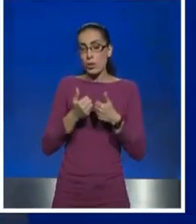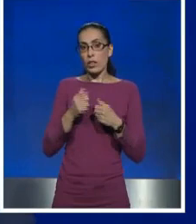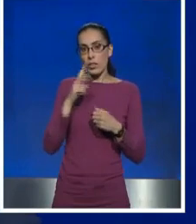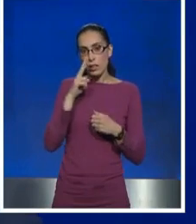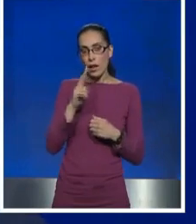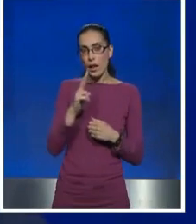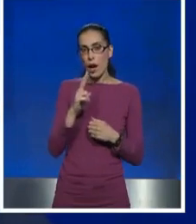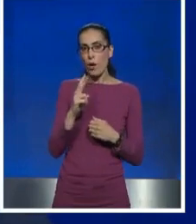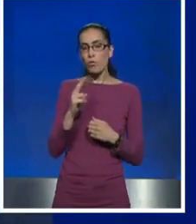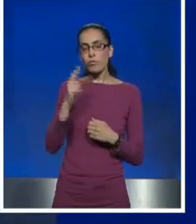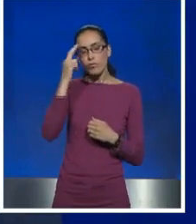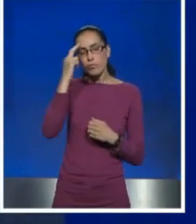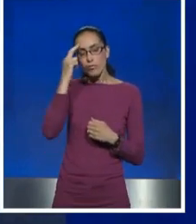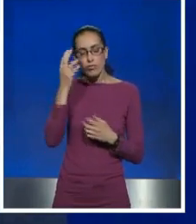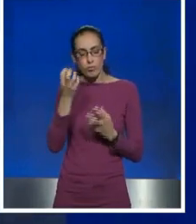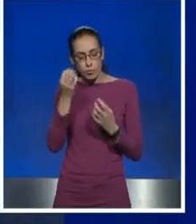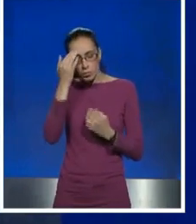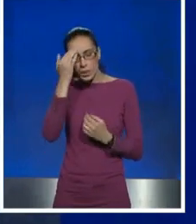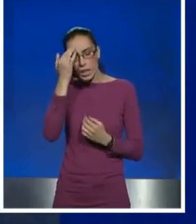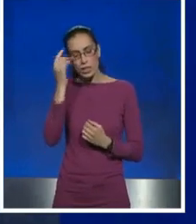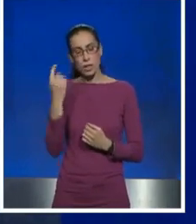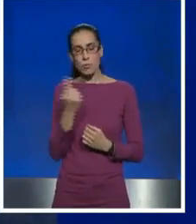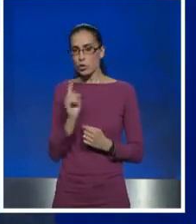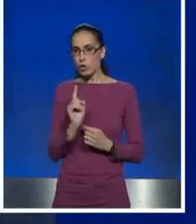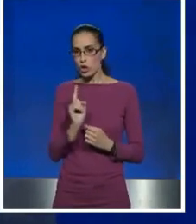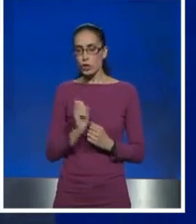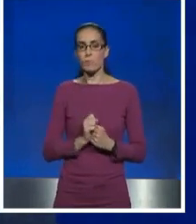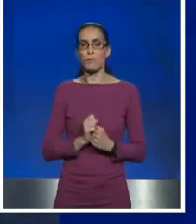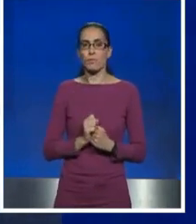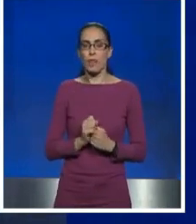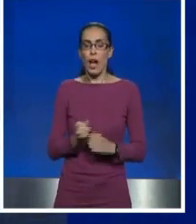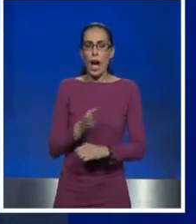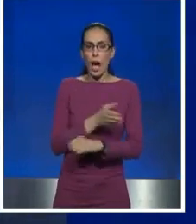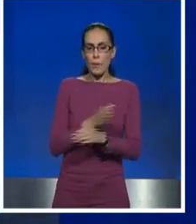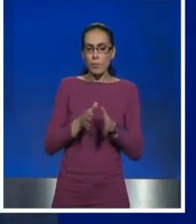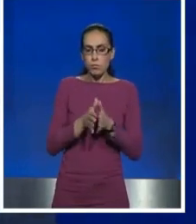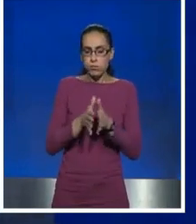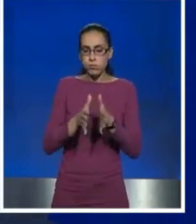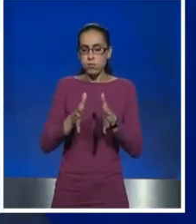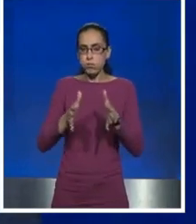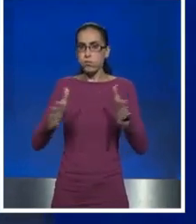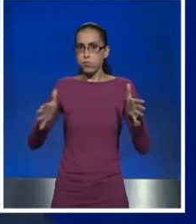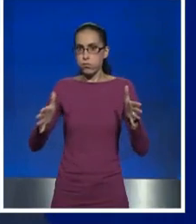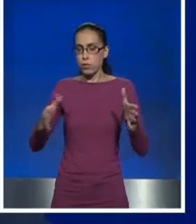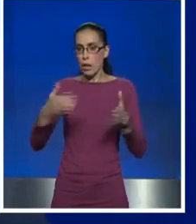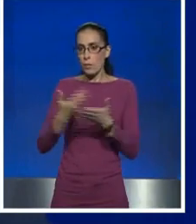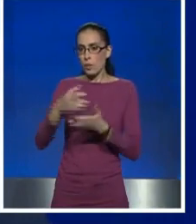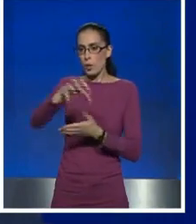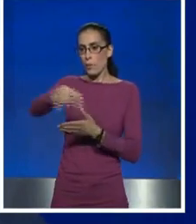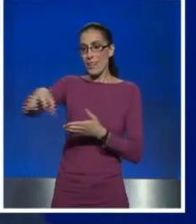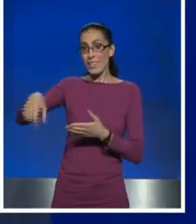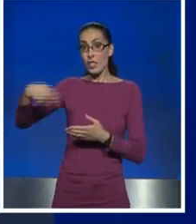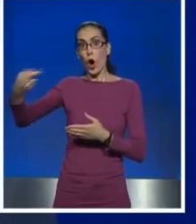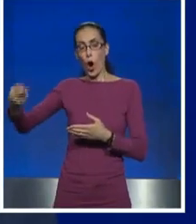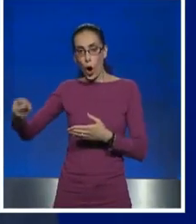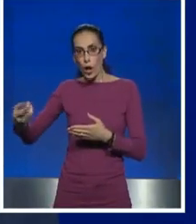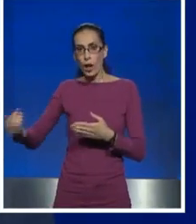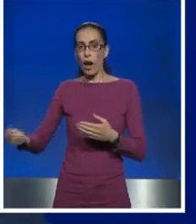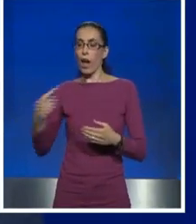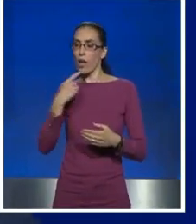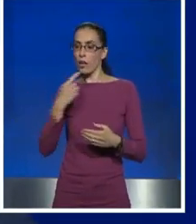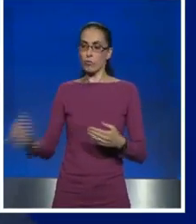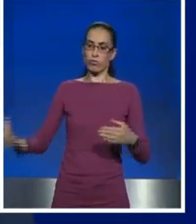sens. Għandna bżonn naraw pereżempju l-ewwel nett qabel ma nespandu, qabel ma ndaħlu pajjiżi oħra. Hemm l-ajdut